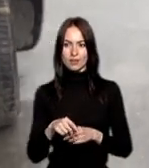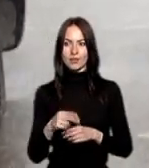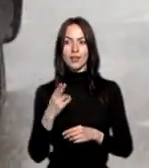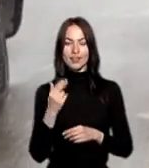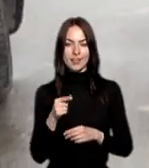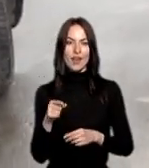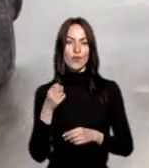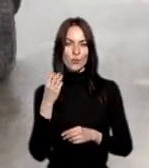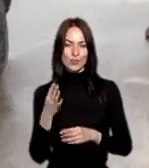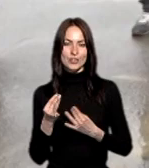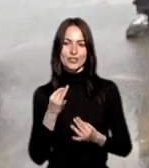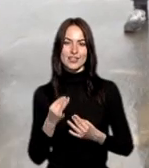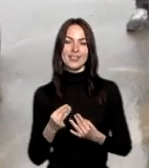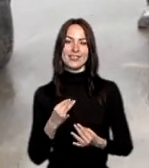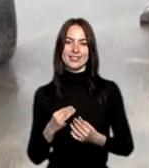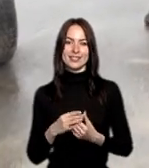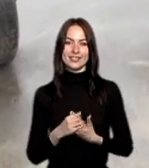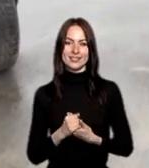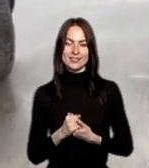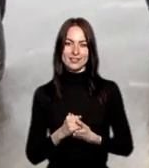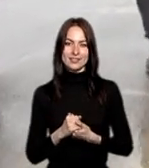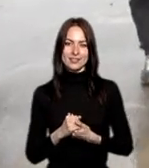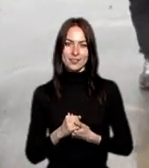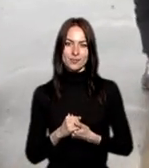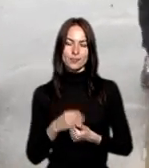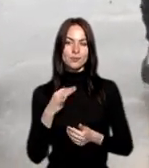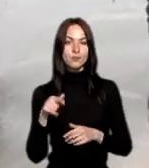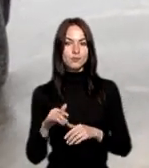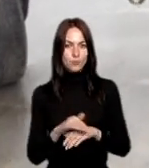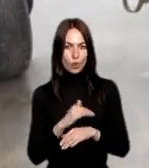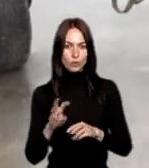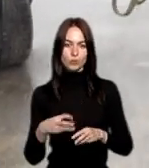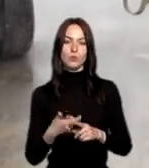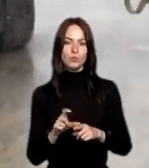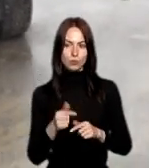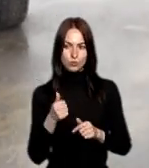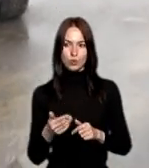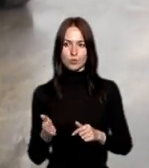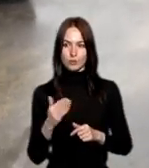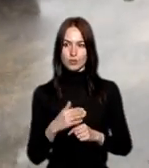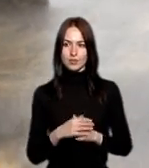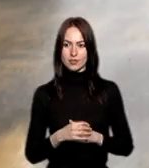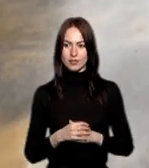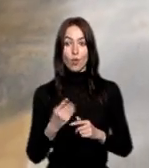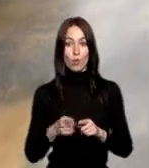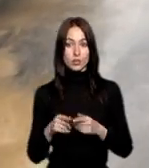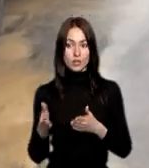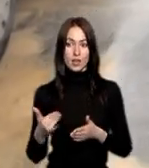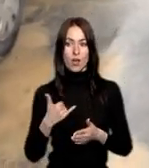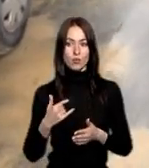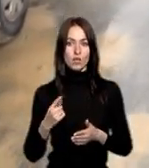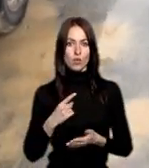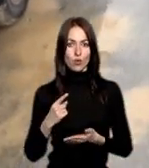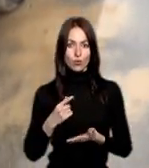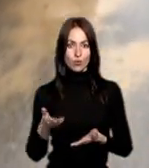умничка. Ти молодець. Так, ти розумничка, ти молодець. Добре, ходімо. Так, ось така в нас охоронниця.